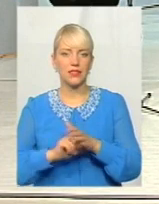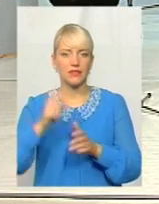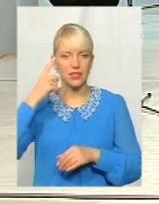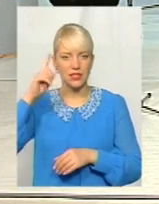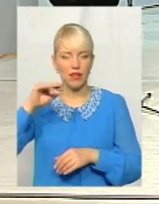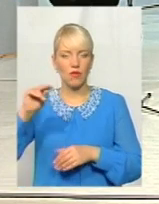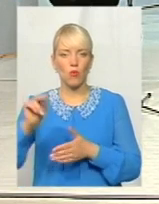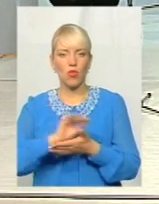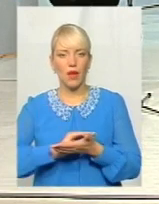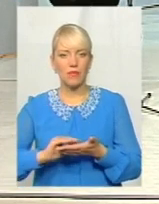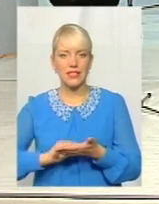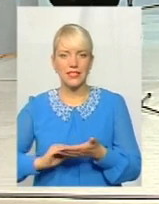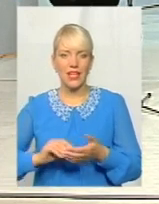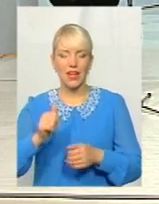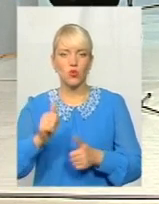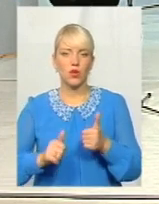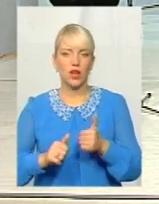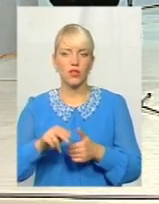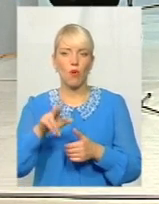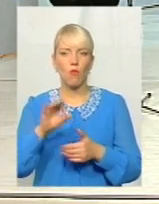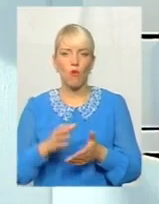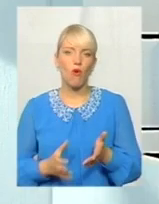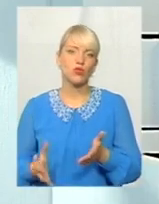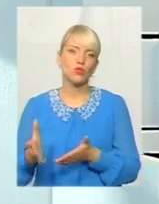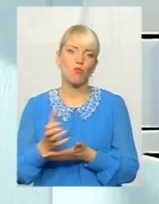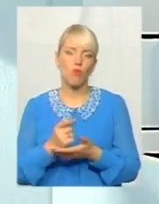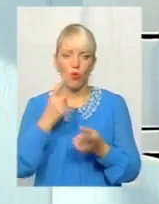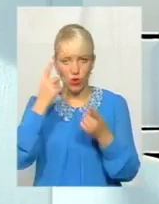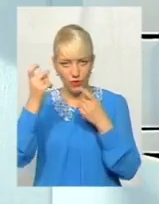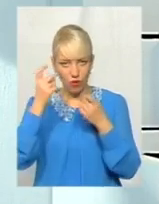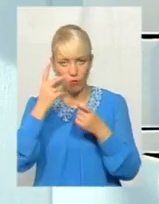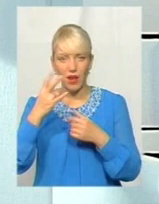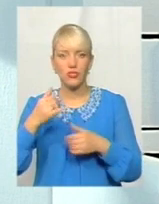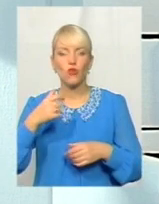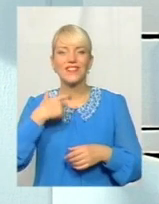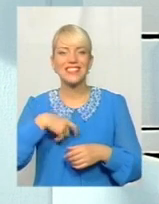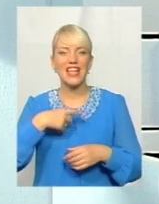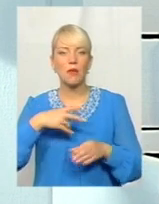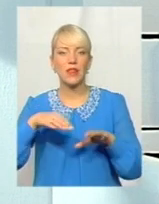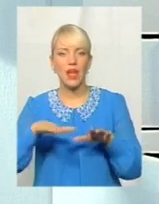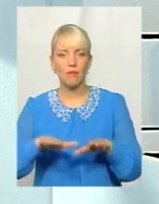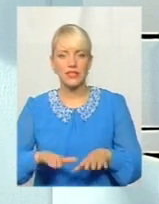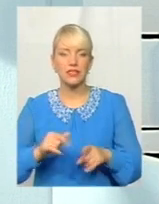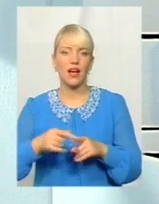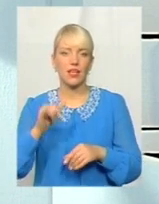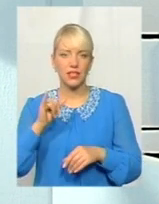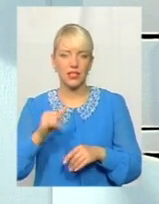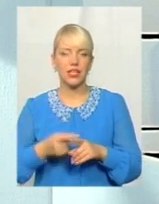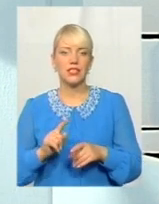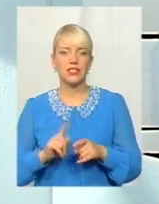написанню грантів, по збору інформації в себе на місцях. Ось, і, власне, знову ж таки,